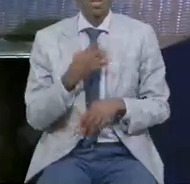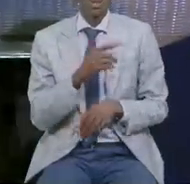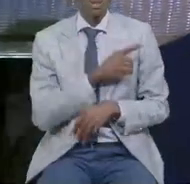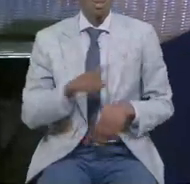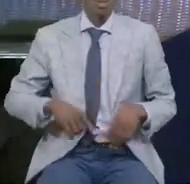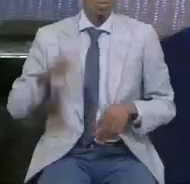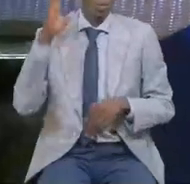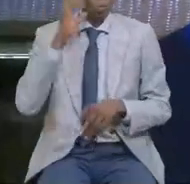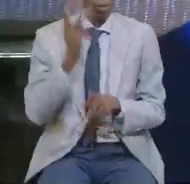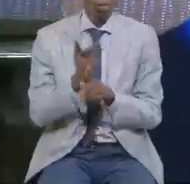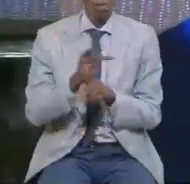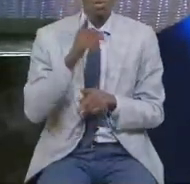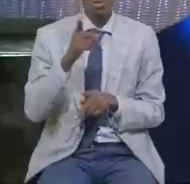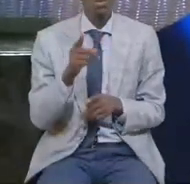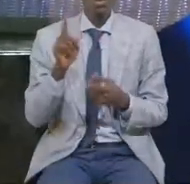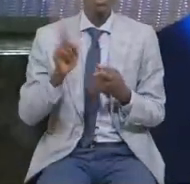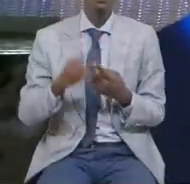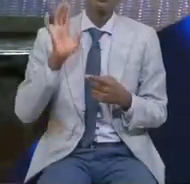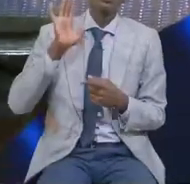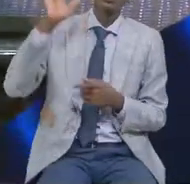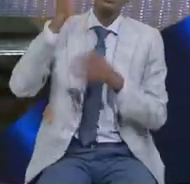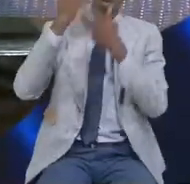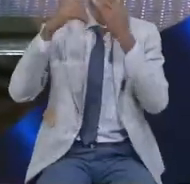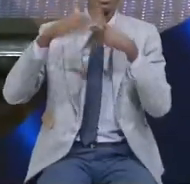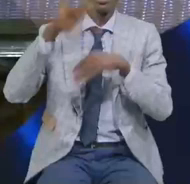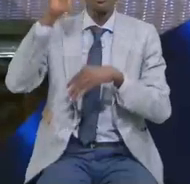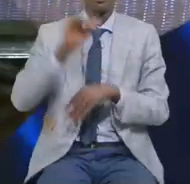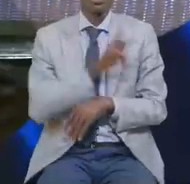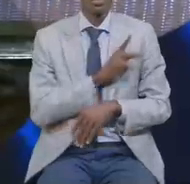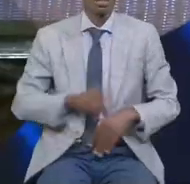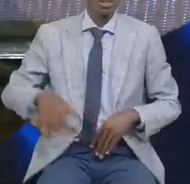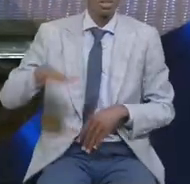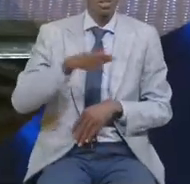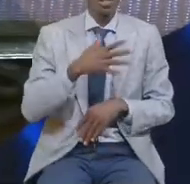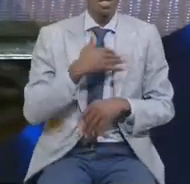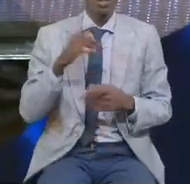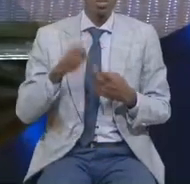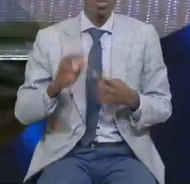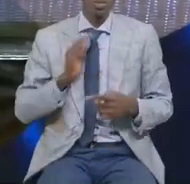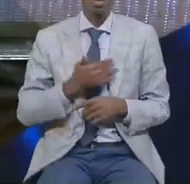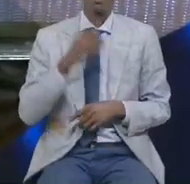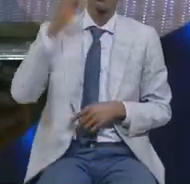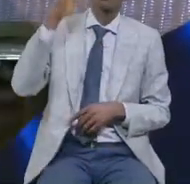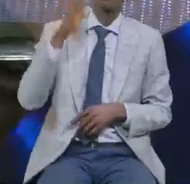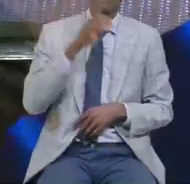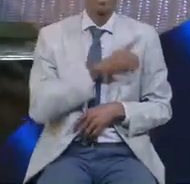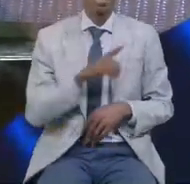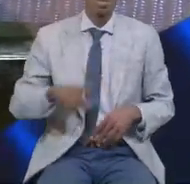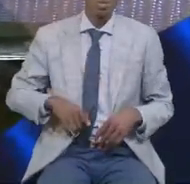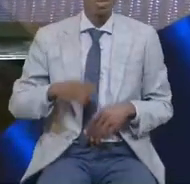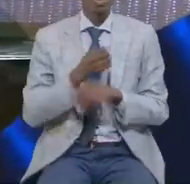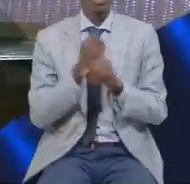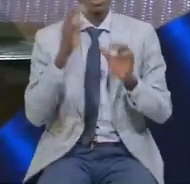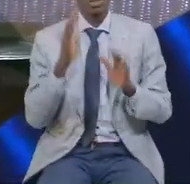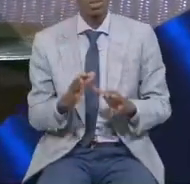sauvera pour vous faire entrer dans son royaume céleste. À notre Dieu, à notre Seigneur, à notre Rédempteur, soit